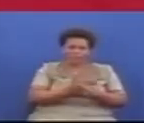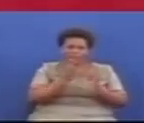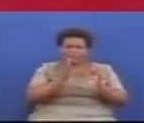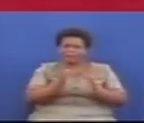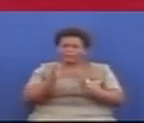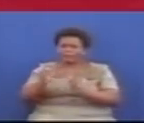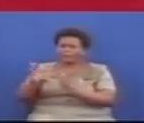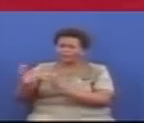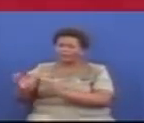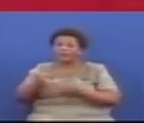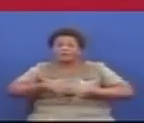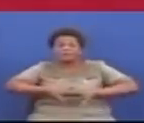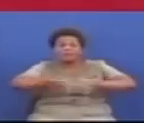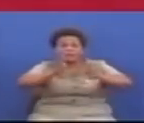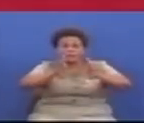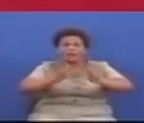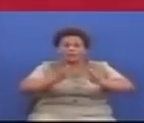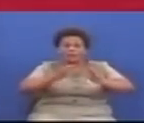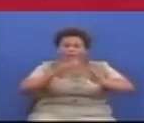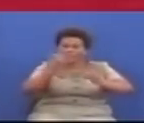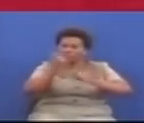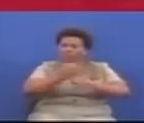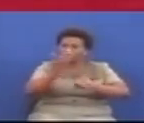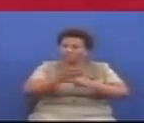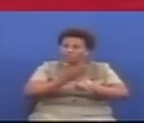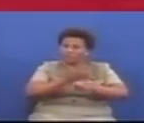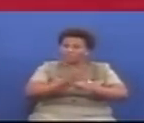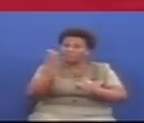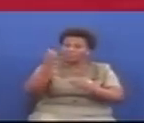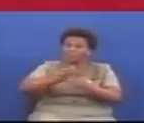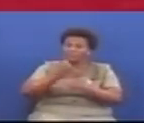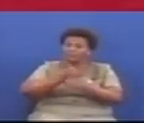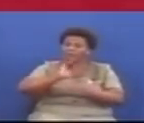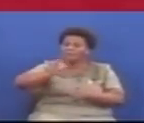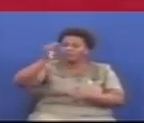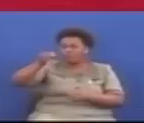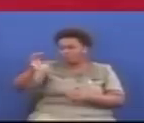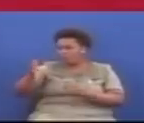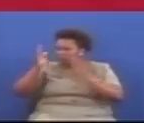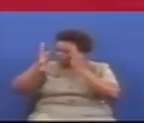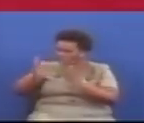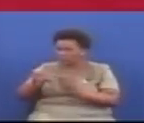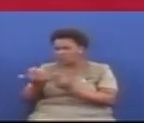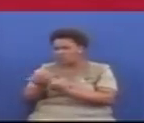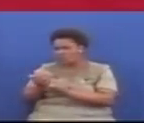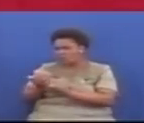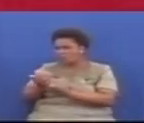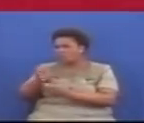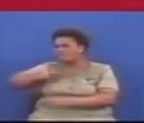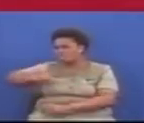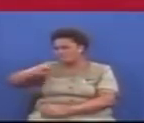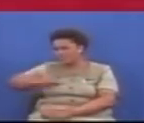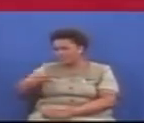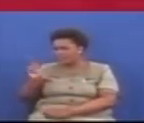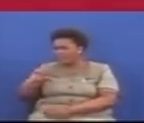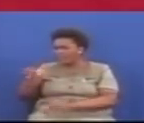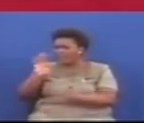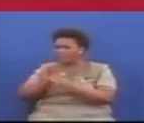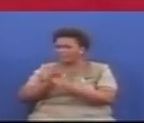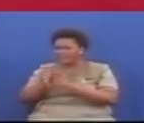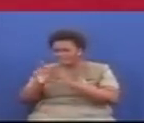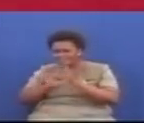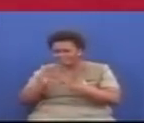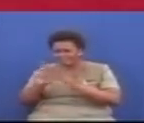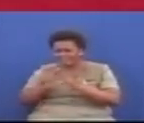pamoja na kuainisha changamoto ambazo zimejitokeza katika maeneo yetu. Kwa hiyo mheshimiwa Chatanda, uvute subira, najua tumezungumza sana mara nyingi, sasa